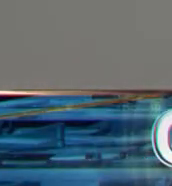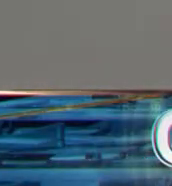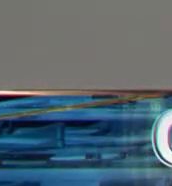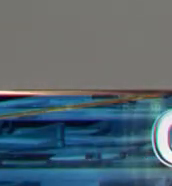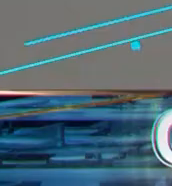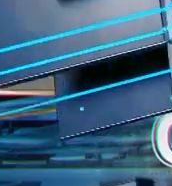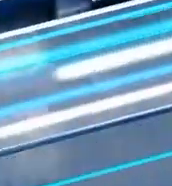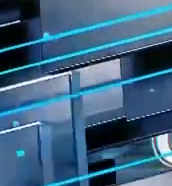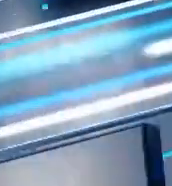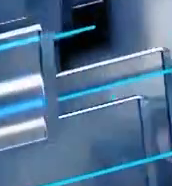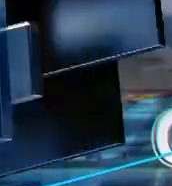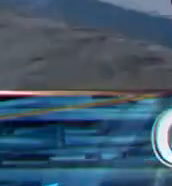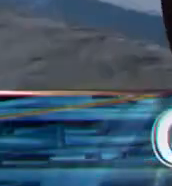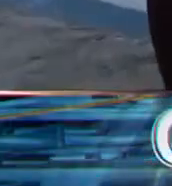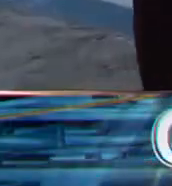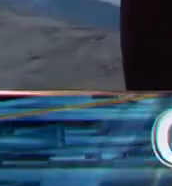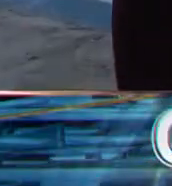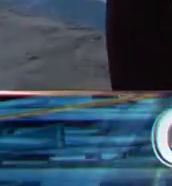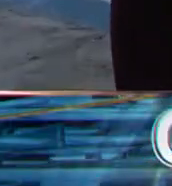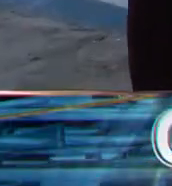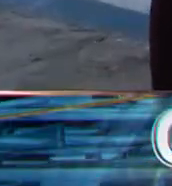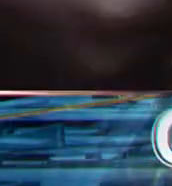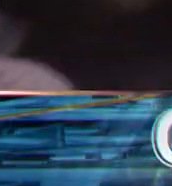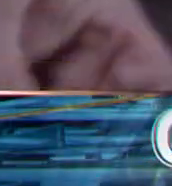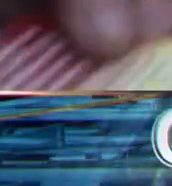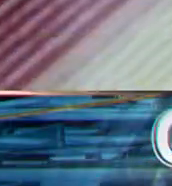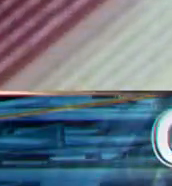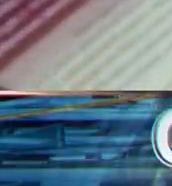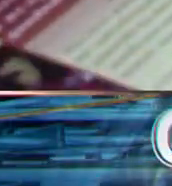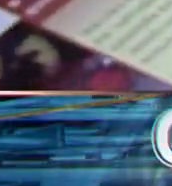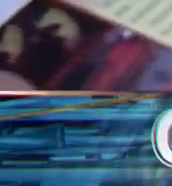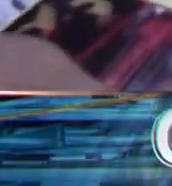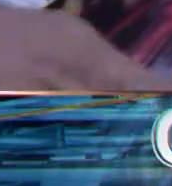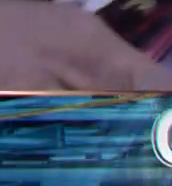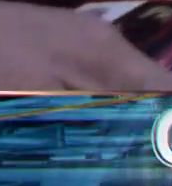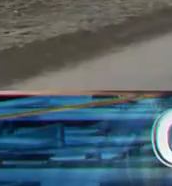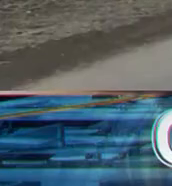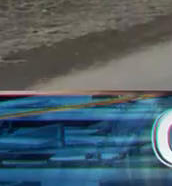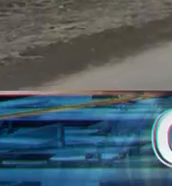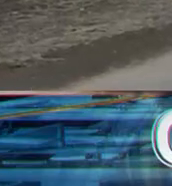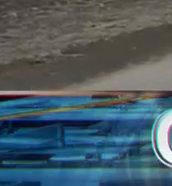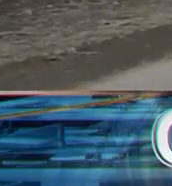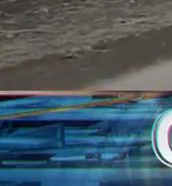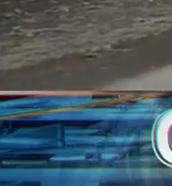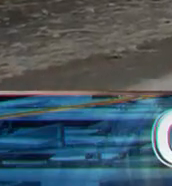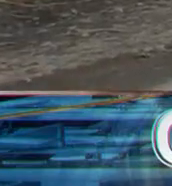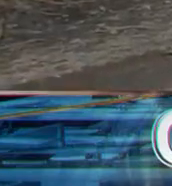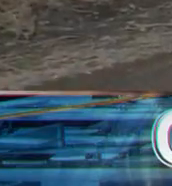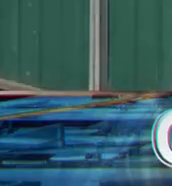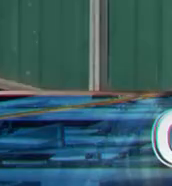трагедией кому нужны трубочисты сотрудники департамента путь с выявляет жилые дома